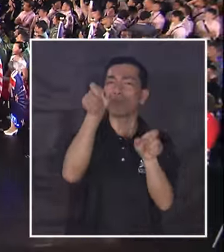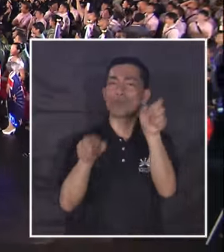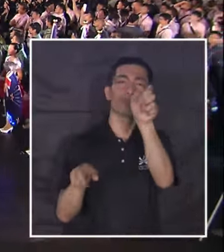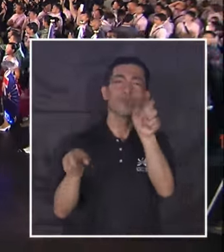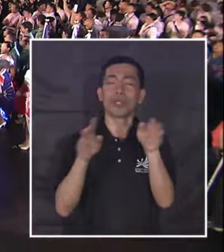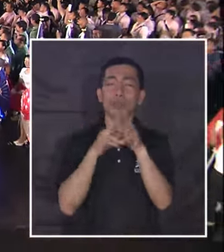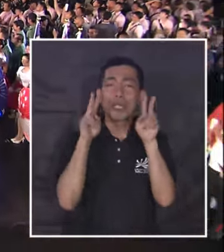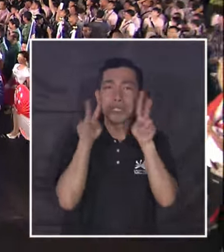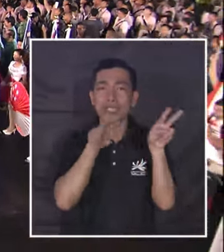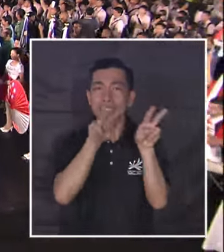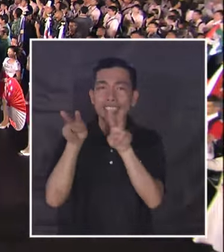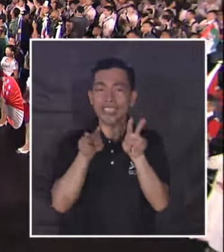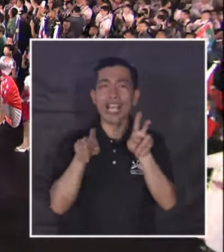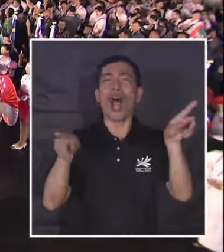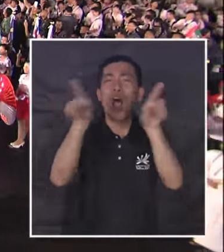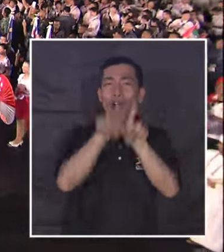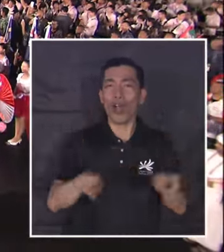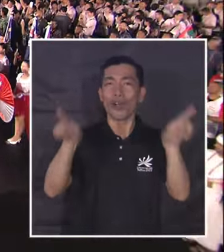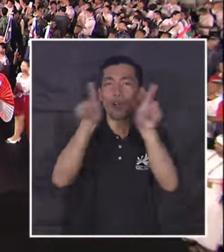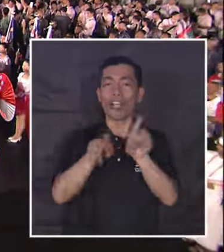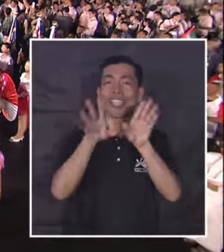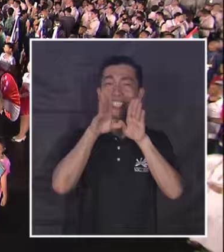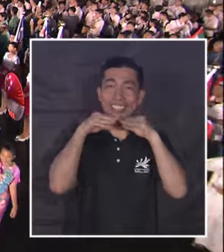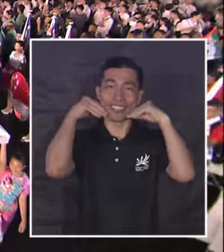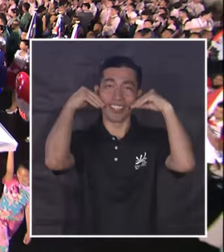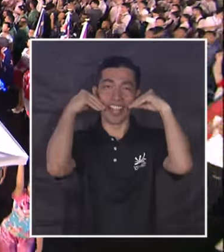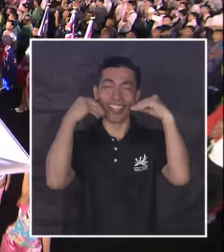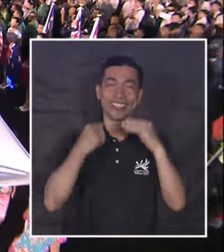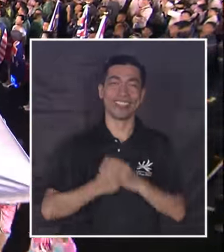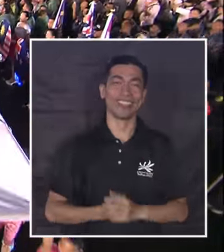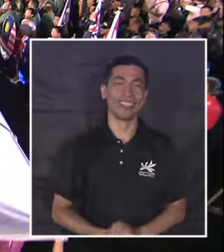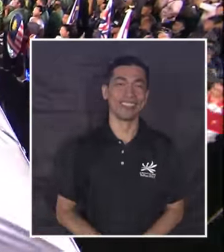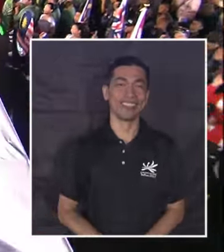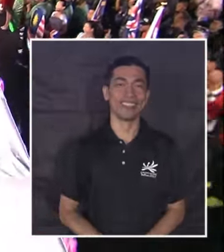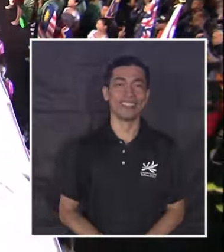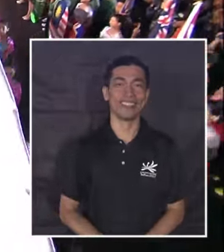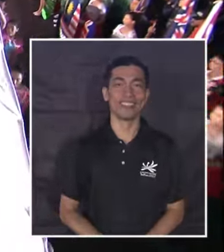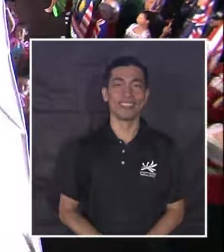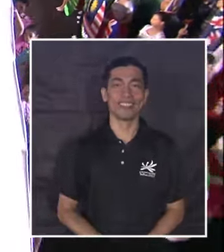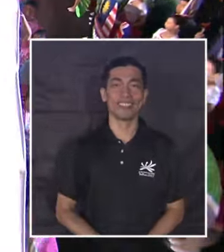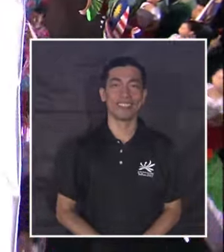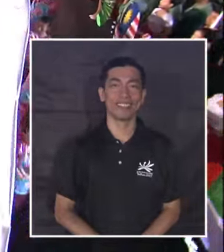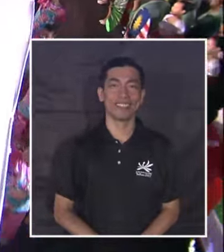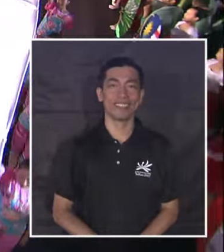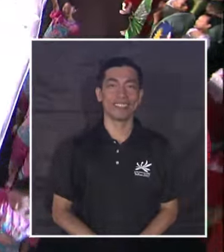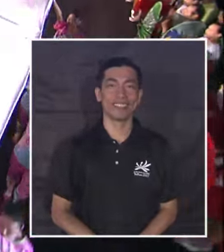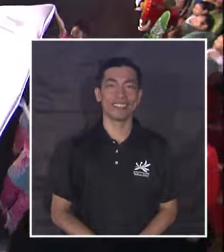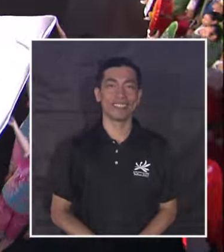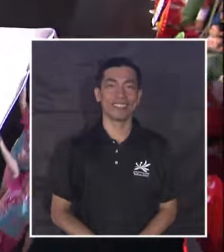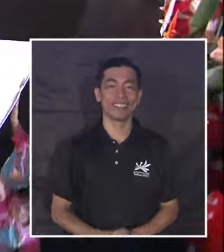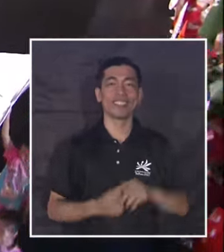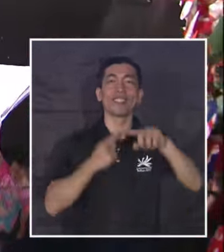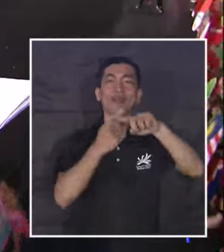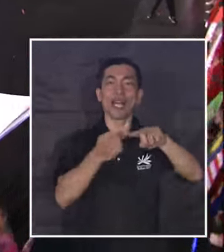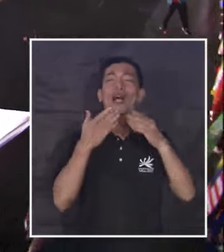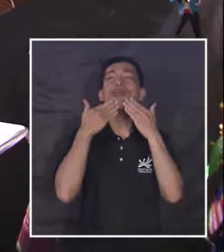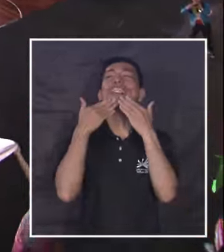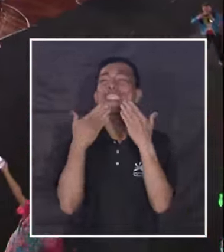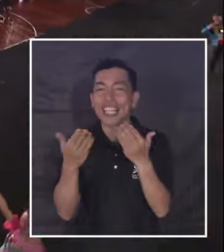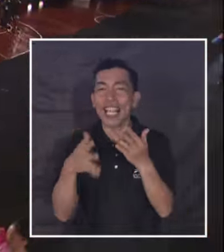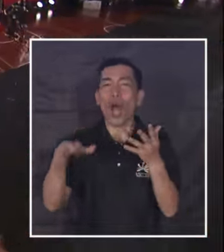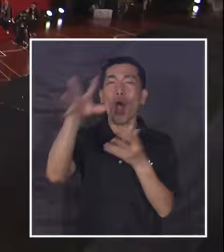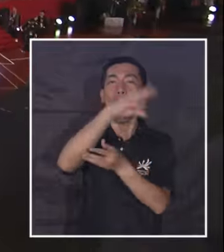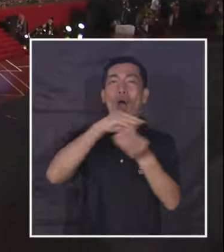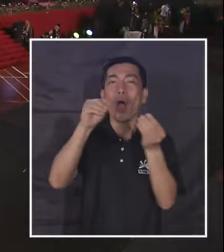他们灿烂的笑容以及亲切专业的服务。 我们也谢谢新兴高中所有的同